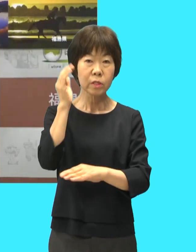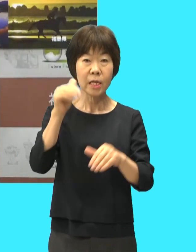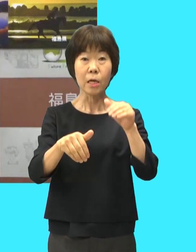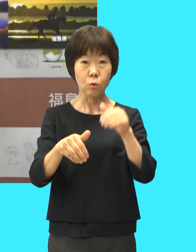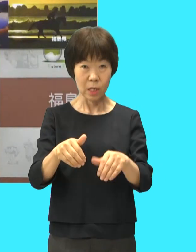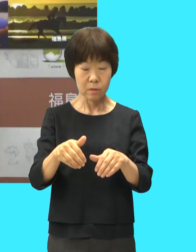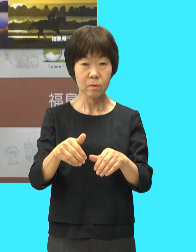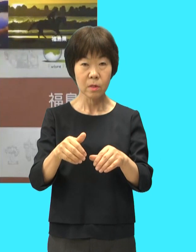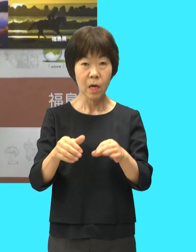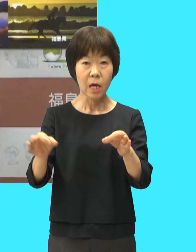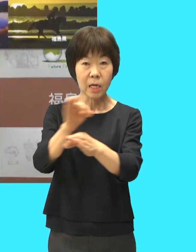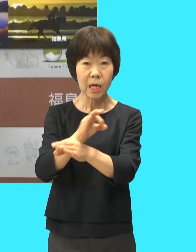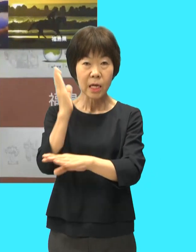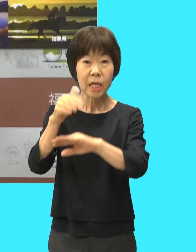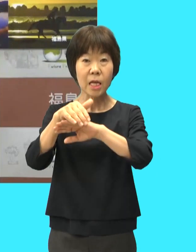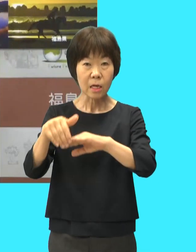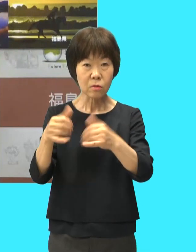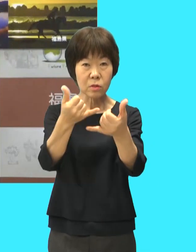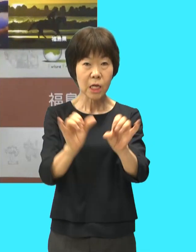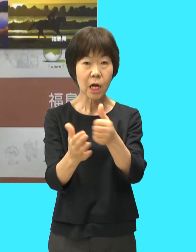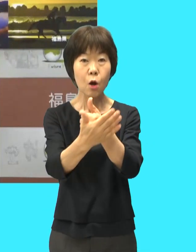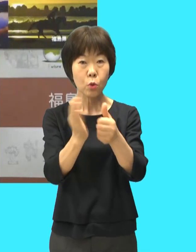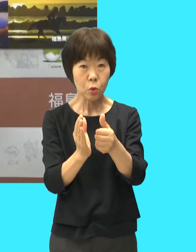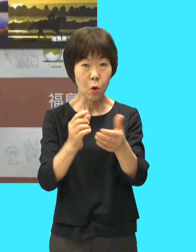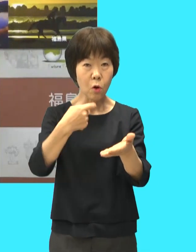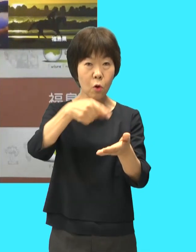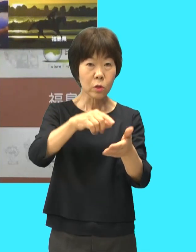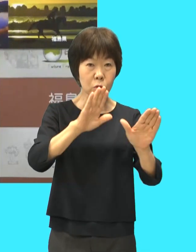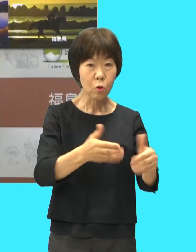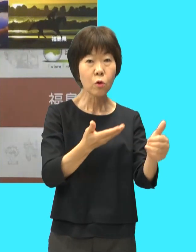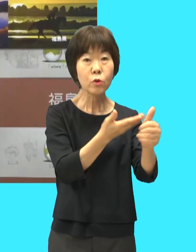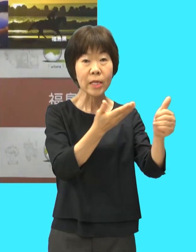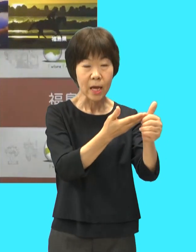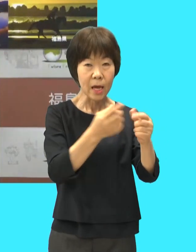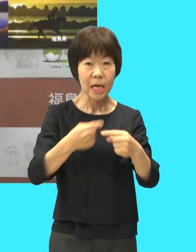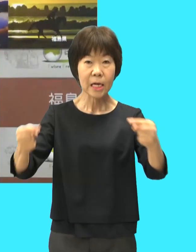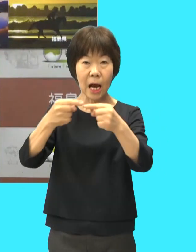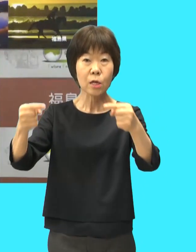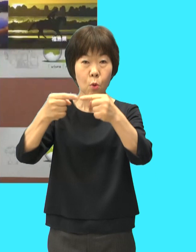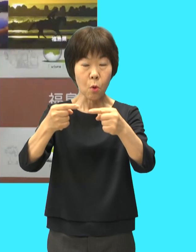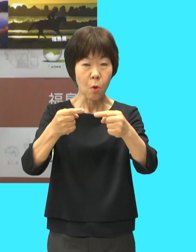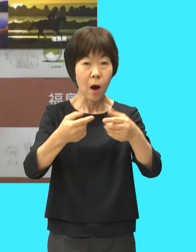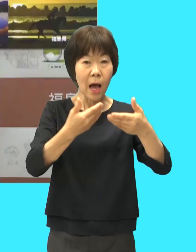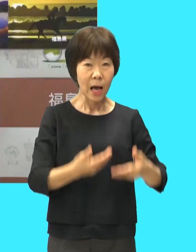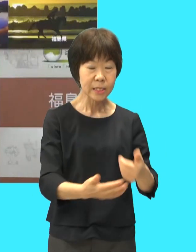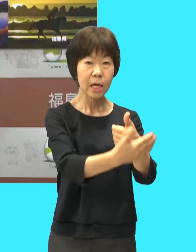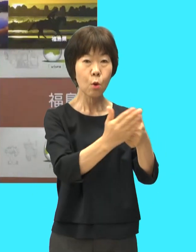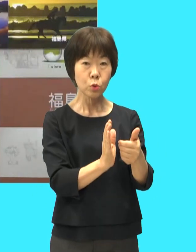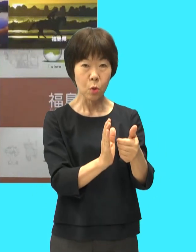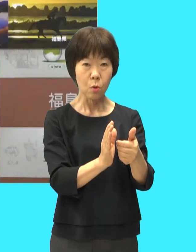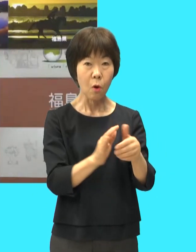ます経済政策社会保障教育子育て外交安全保障など